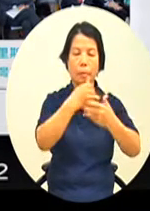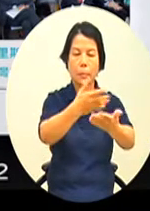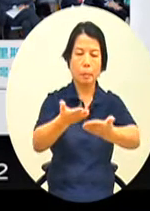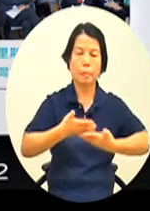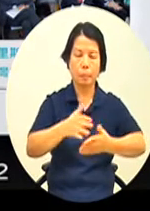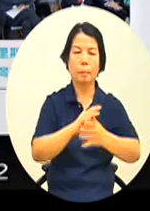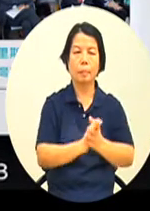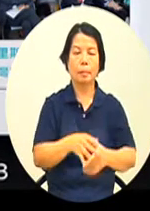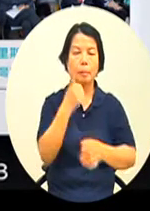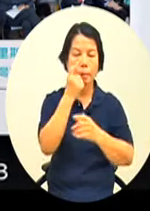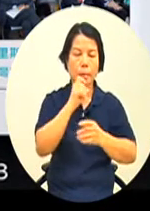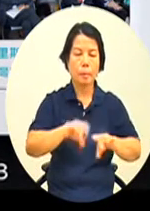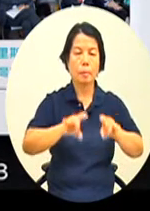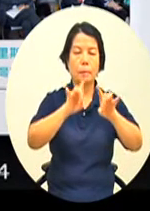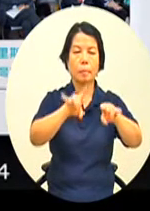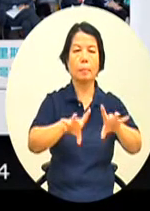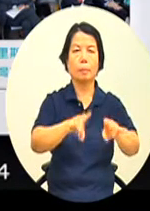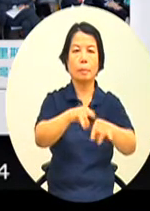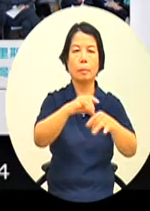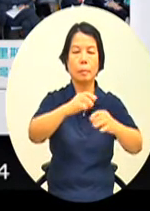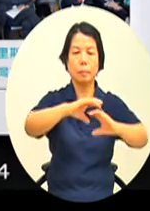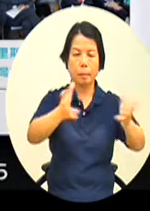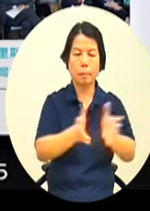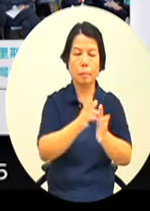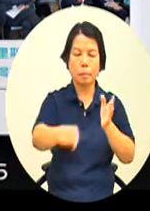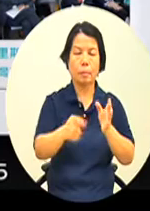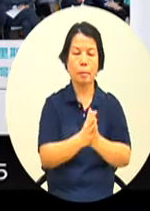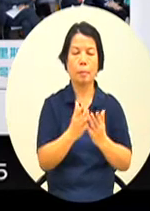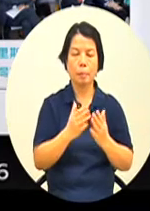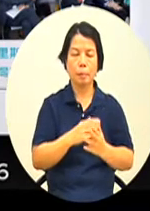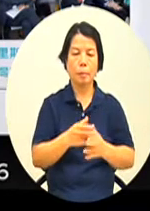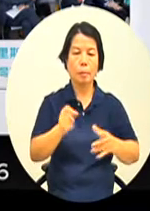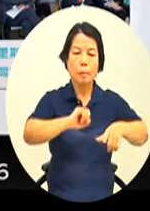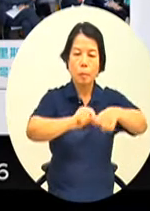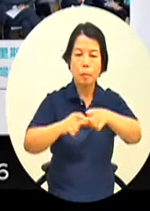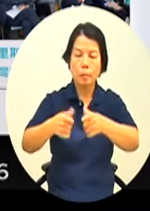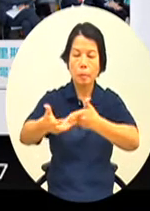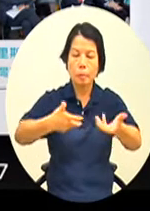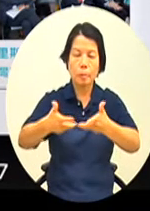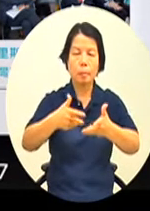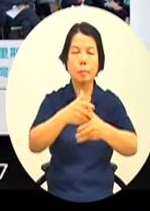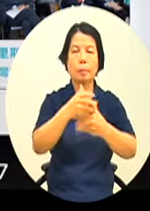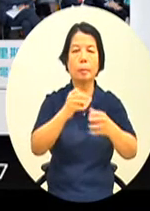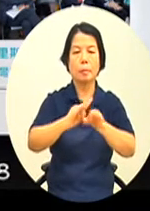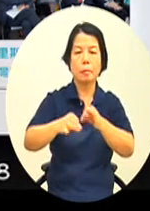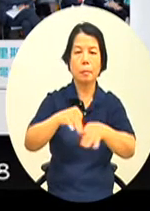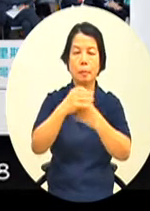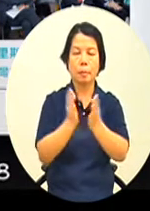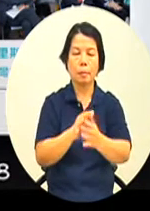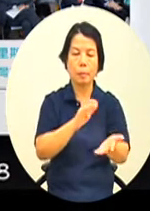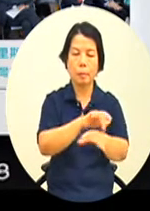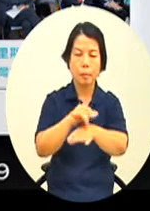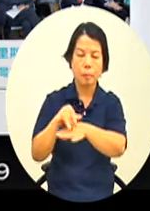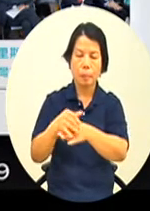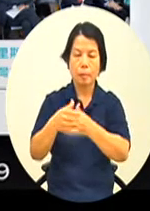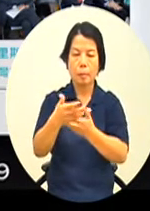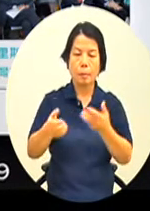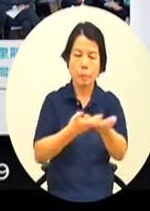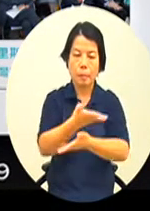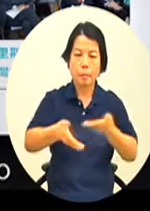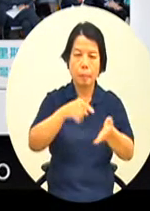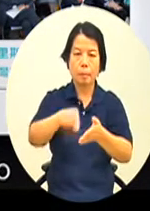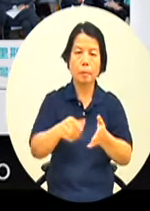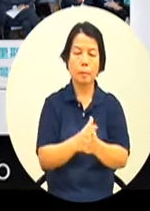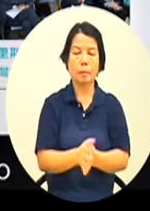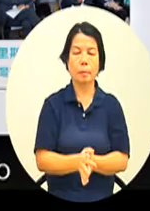里斯本洽办了在跟高雄在地商界交流的商业洽谈会哦，让我们这个姐妹市的搬移更往一个实质交流的方向